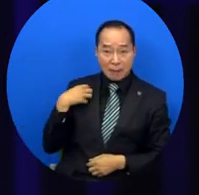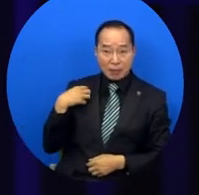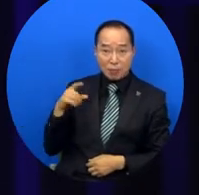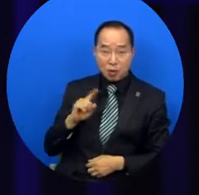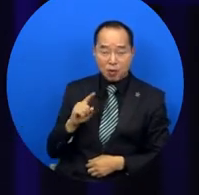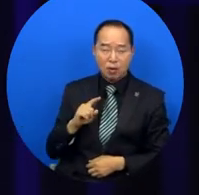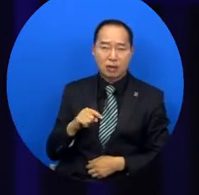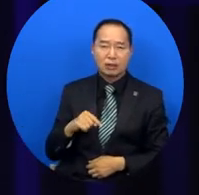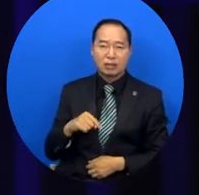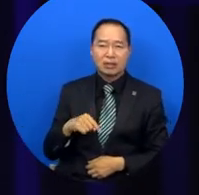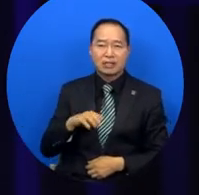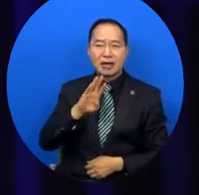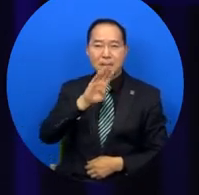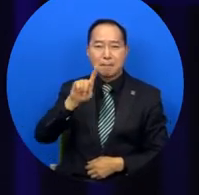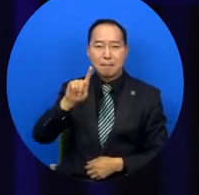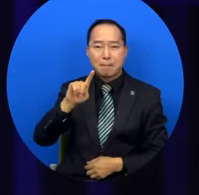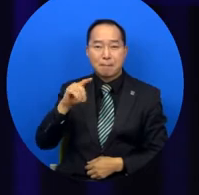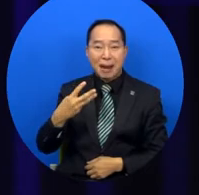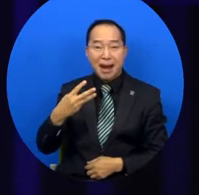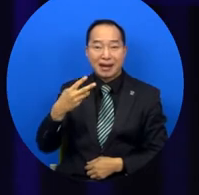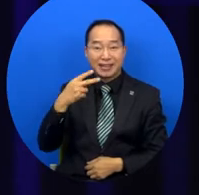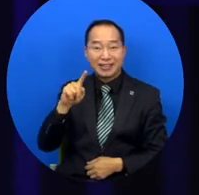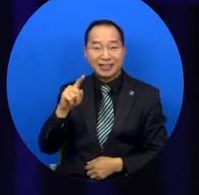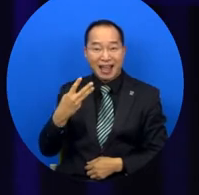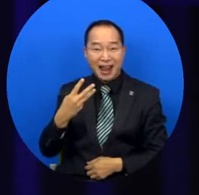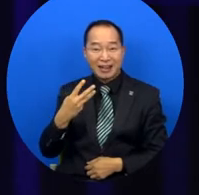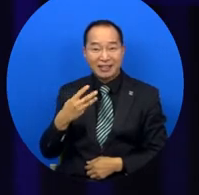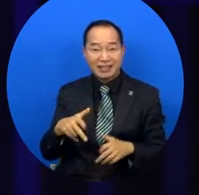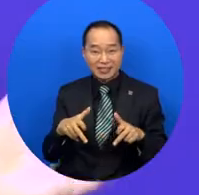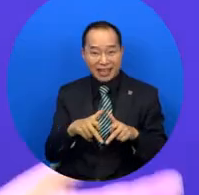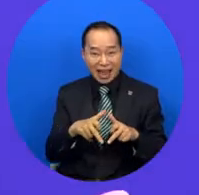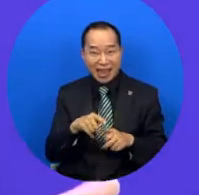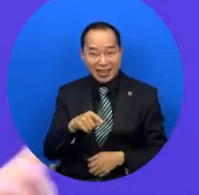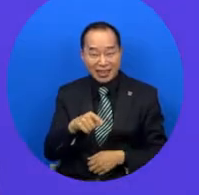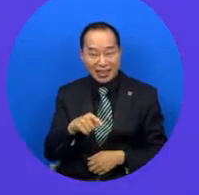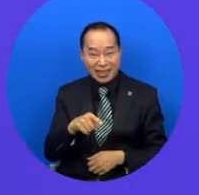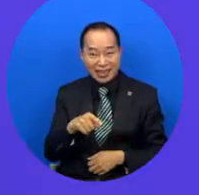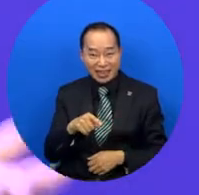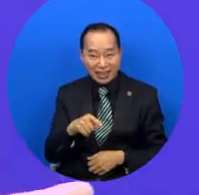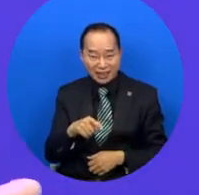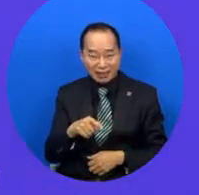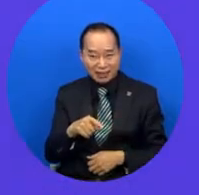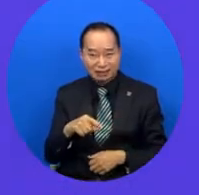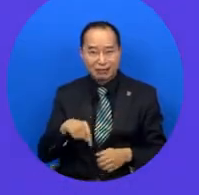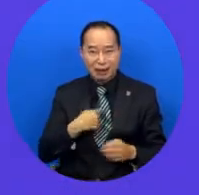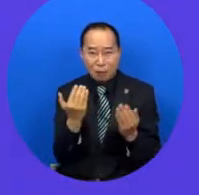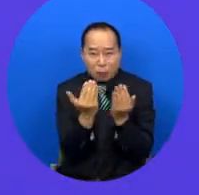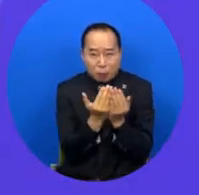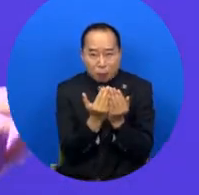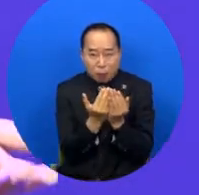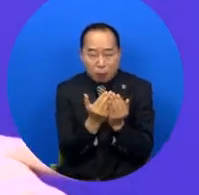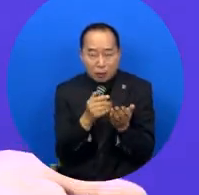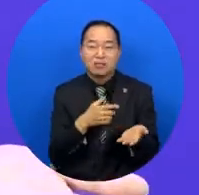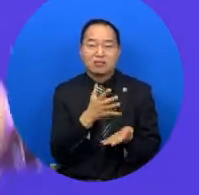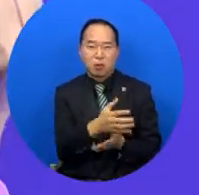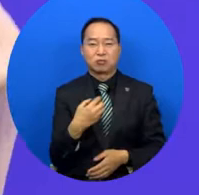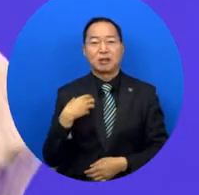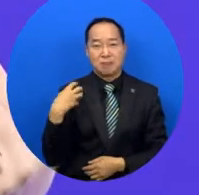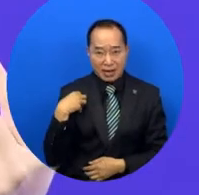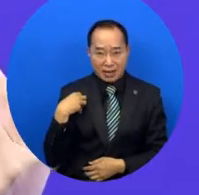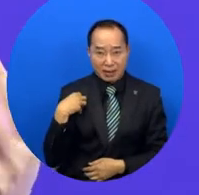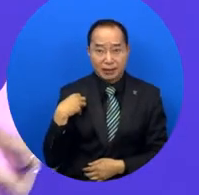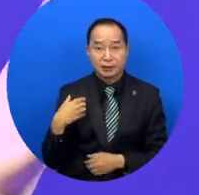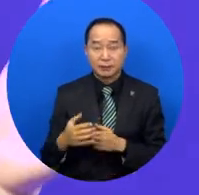저는 발달장애를 하는 사람이에요. 그래서 제가 자폐증하고 다른 여러 발달장애를 보고 있어요.